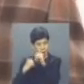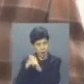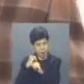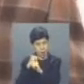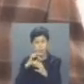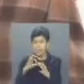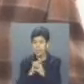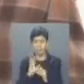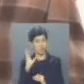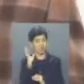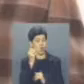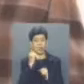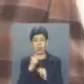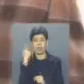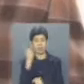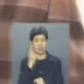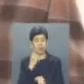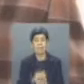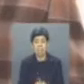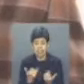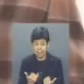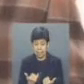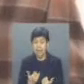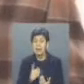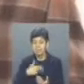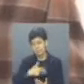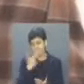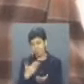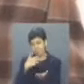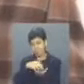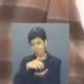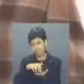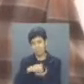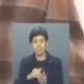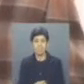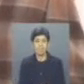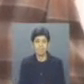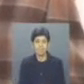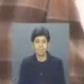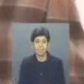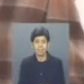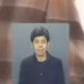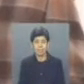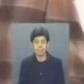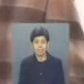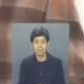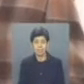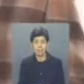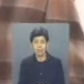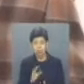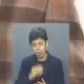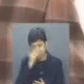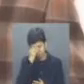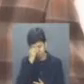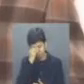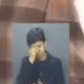ดับสากลด้านการท่องเที่ยวณที่นี้รายละเอียดรายงานศักดาดุลยาชีวะถ่ายภาพจากเทศกาลหิมะเมืองซัปโปโรจังหวัดฮอกไกโด